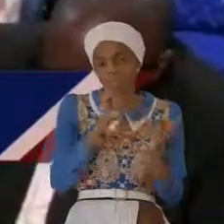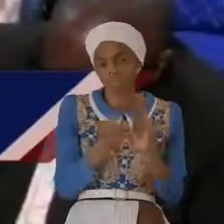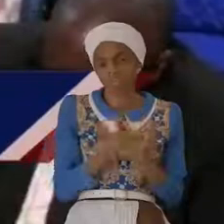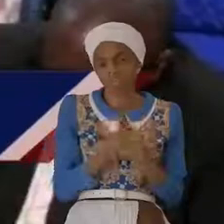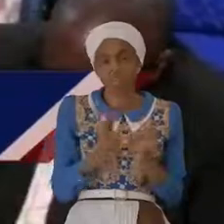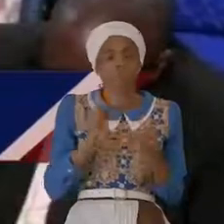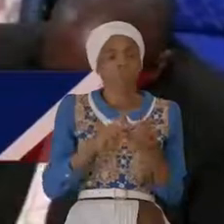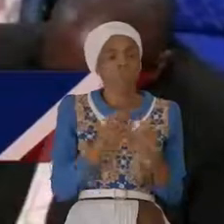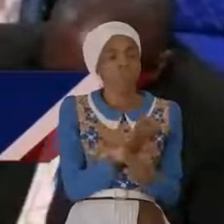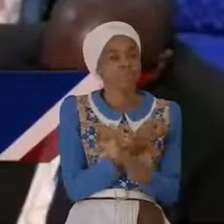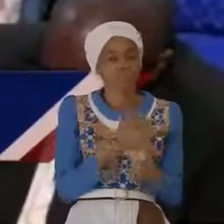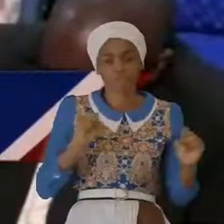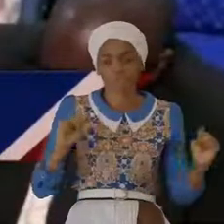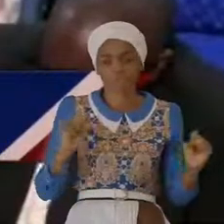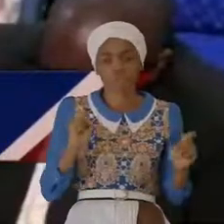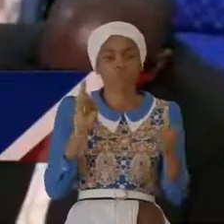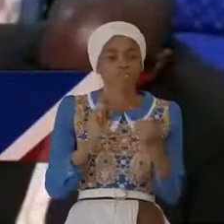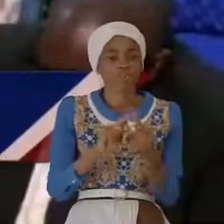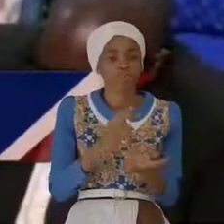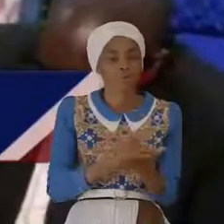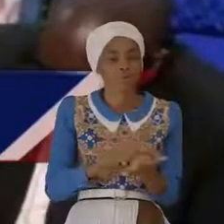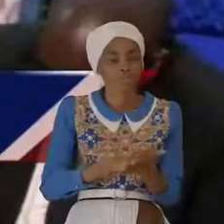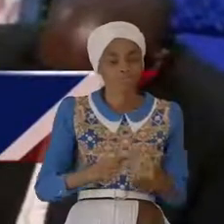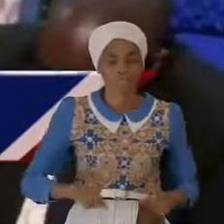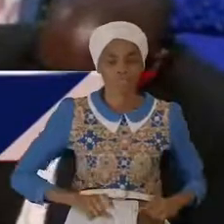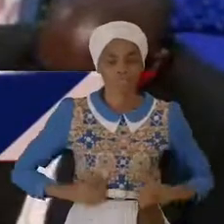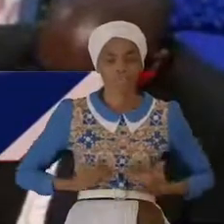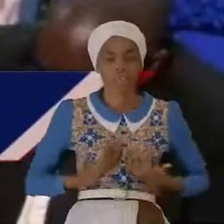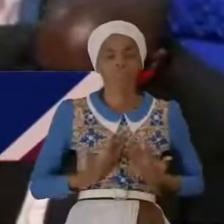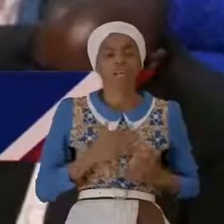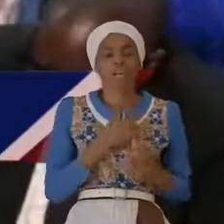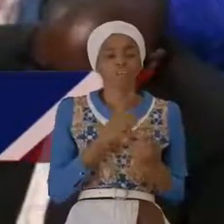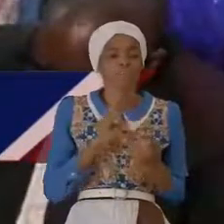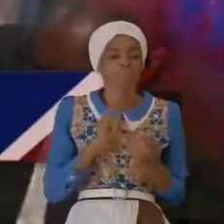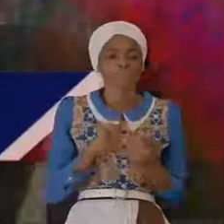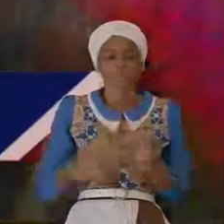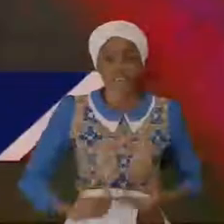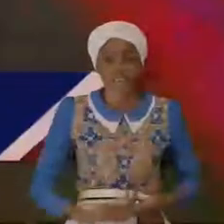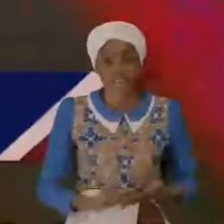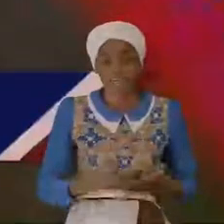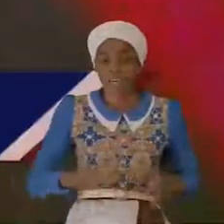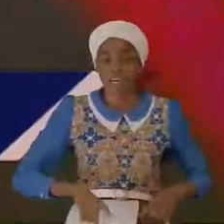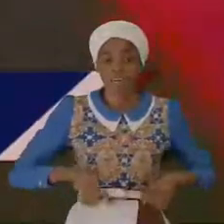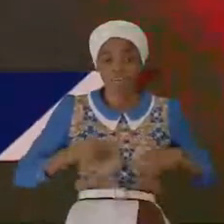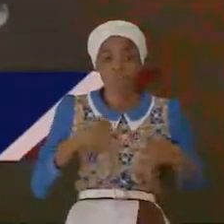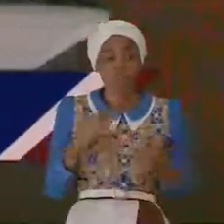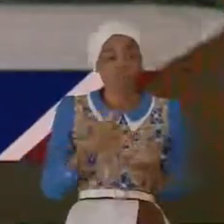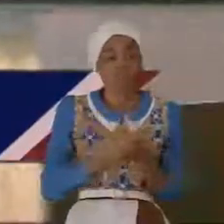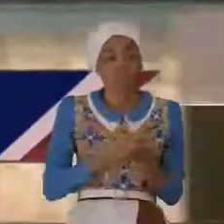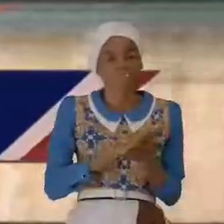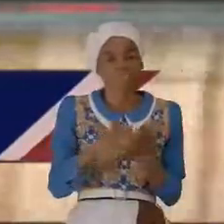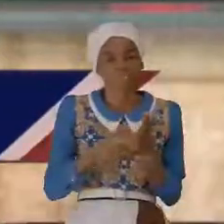au salut. Il nous a appelés à la vie sainte, à une vie de justice et